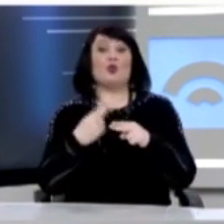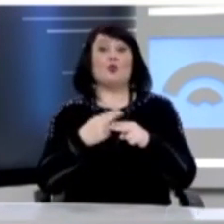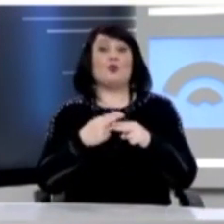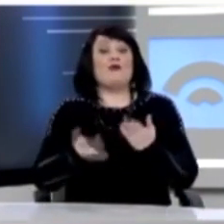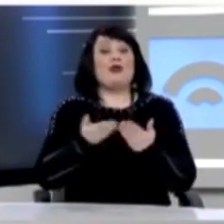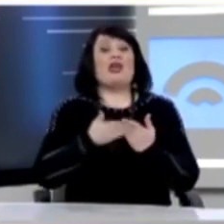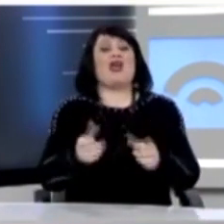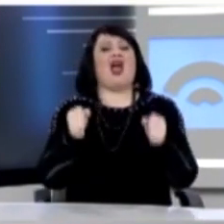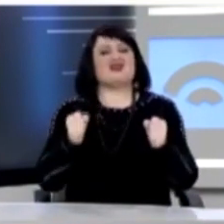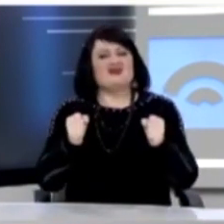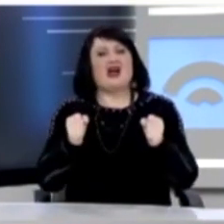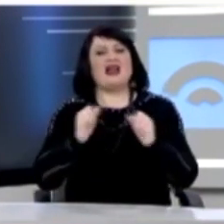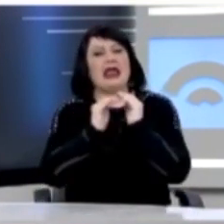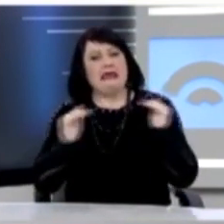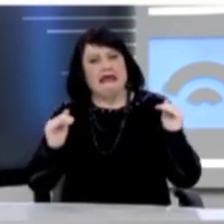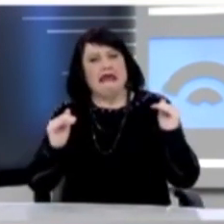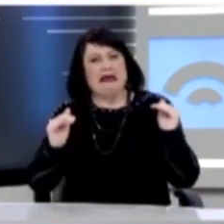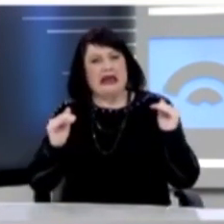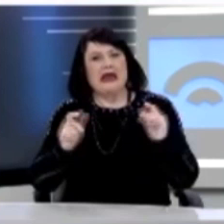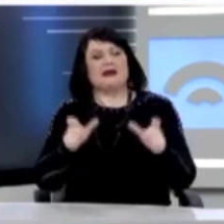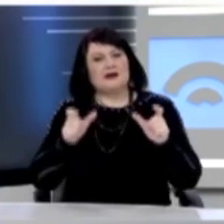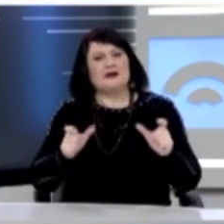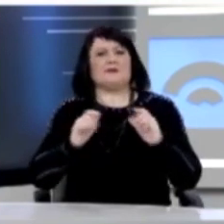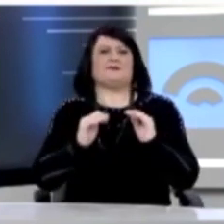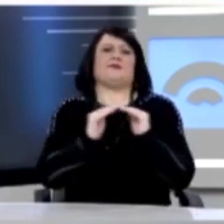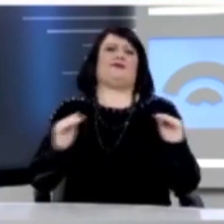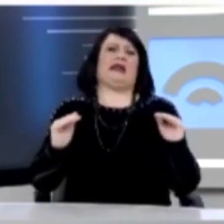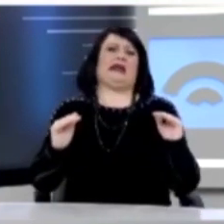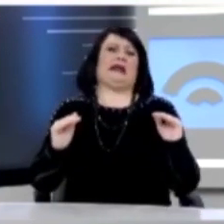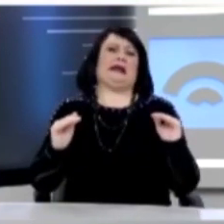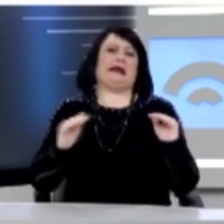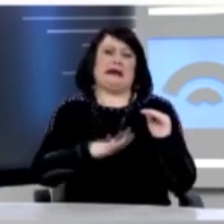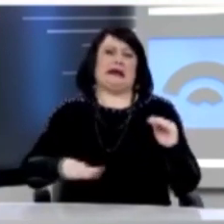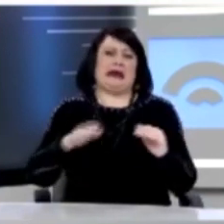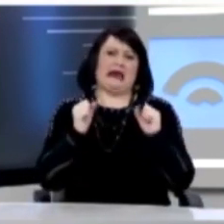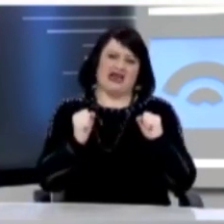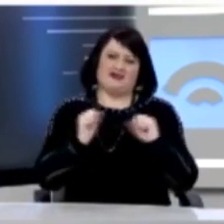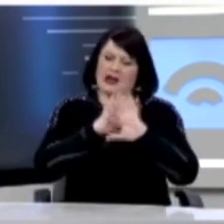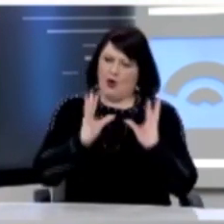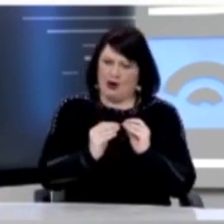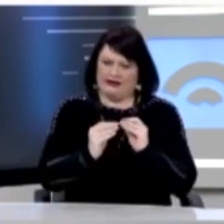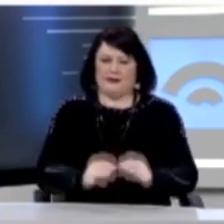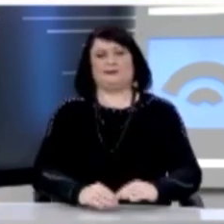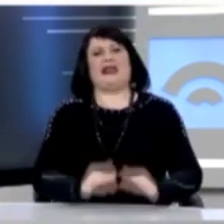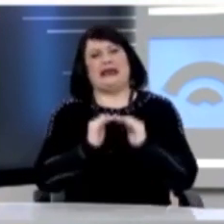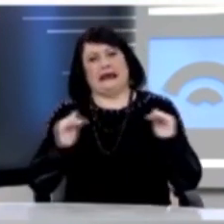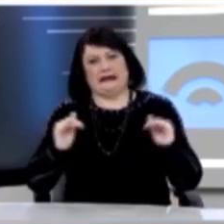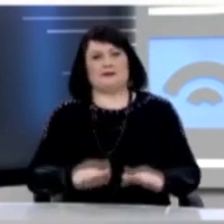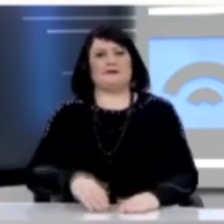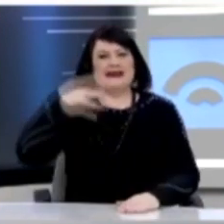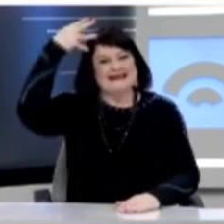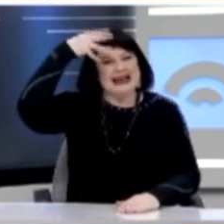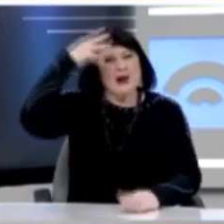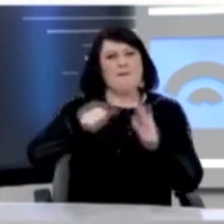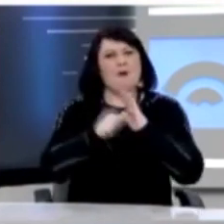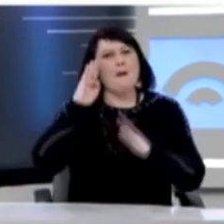ειρήνης, ασφάλειας, ειρήνης και φιλίας με τους γείτονες λαούς. Και μια και μιλάμε για τον Τραμπ, ξέρετε πάρα